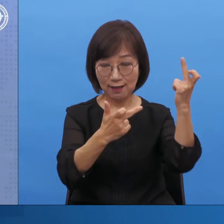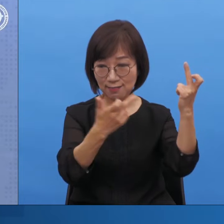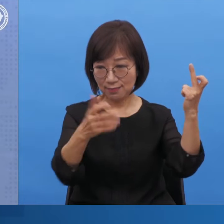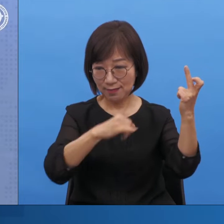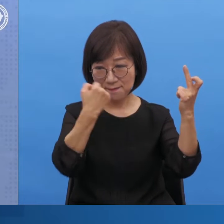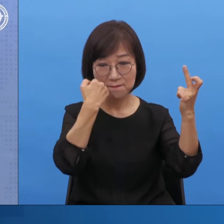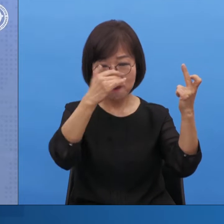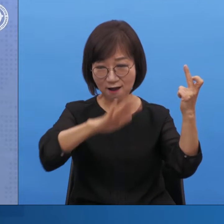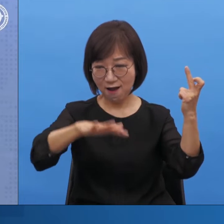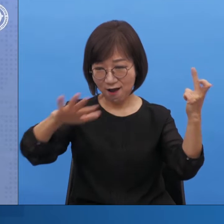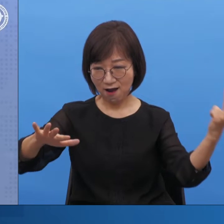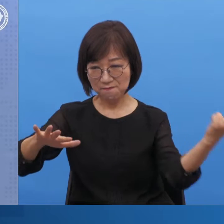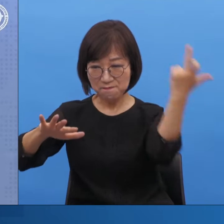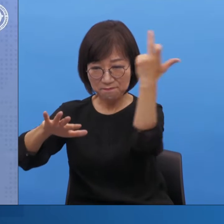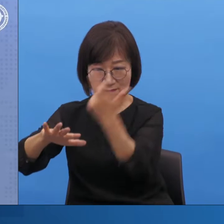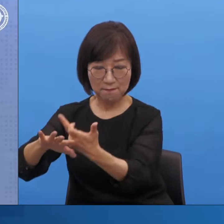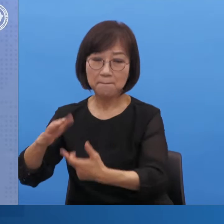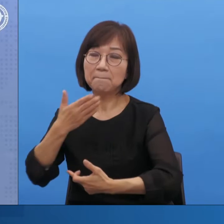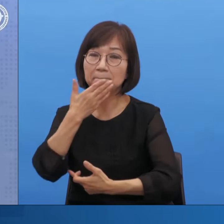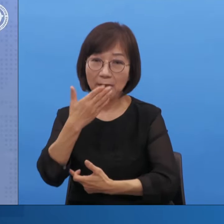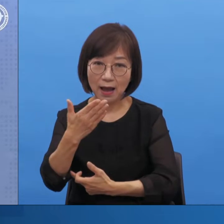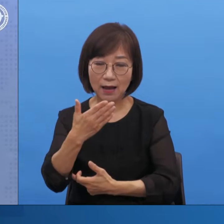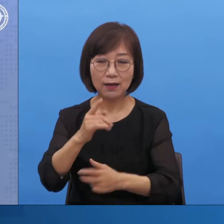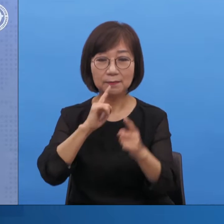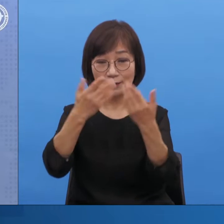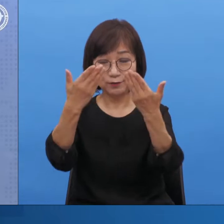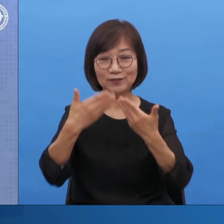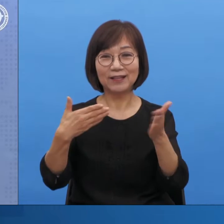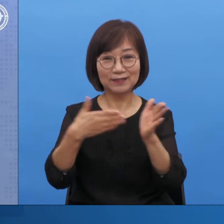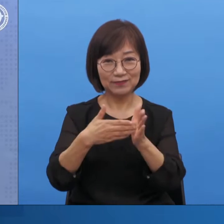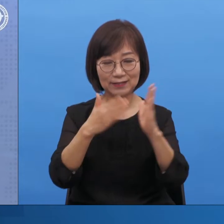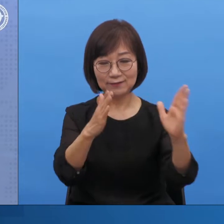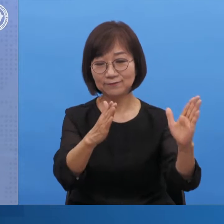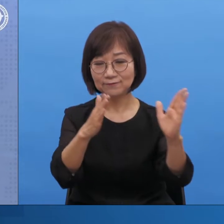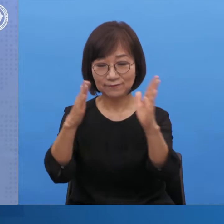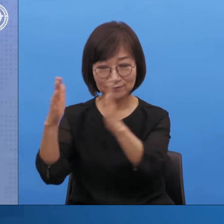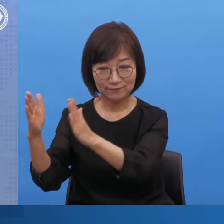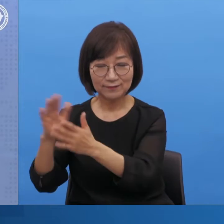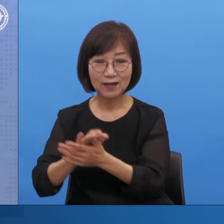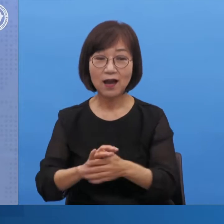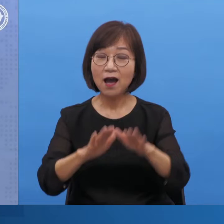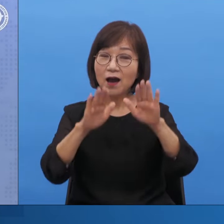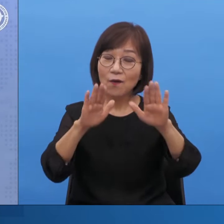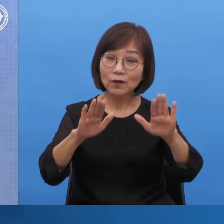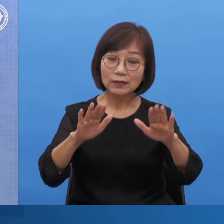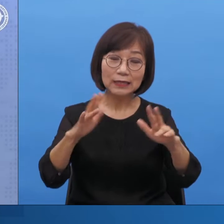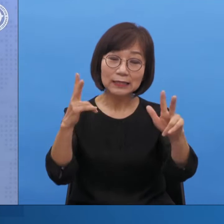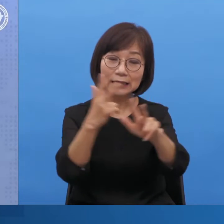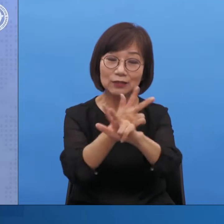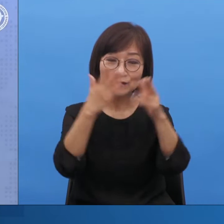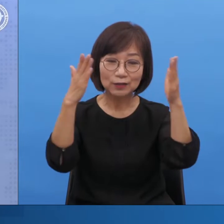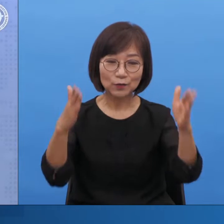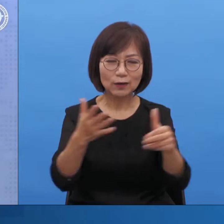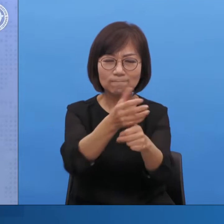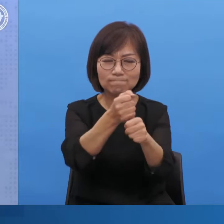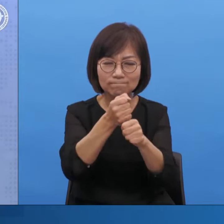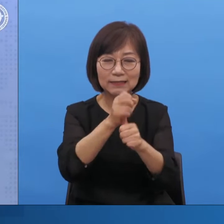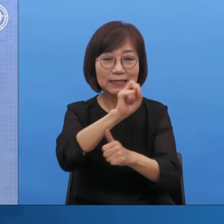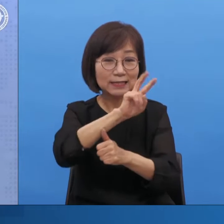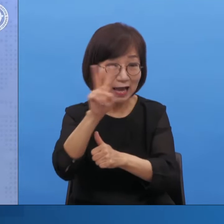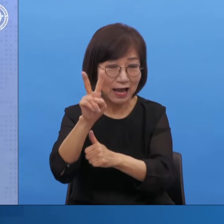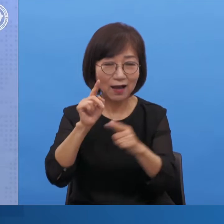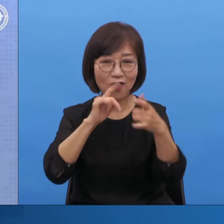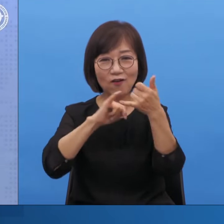move mountains. 그렇다면 오늘은 한 주간 동안 어떤 언약을 잡아야 될 것이냐. Then if that is so, throughout this 1 week,